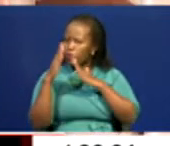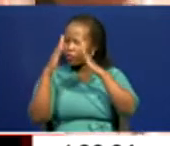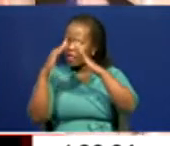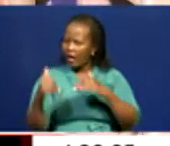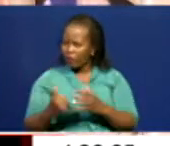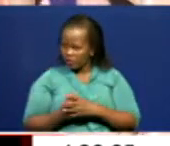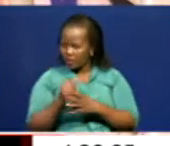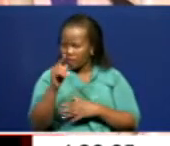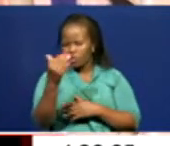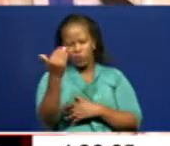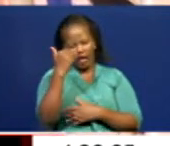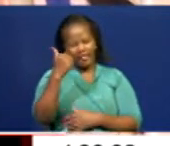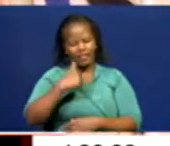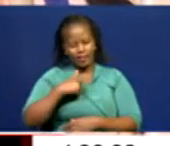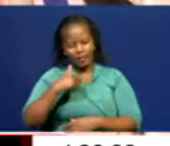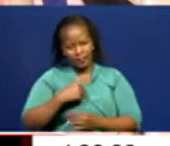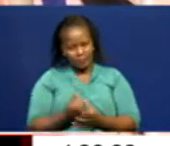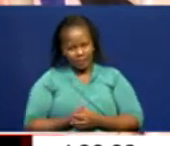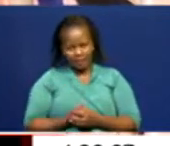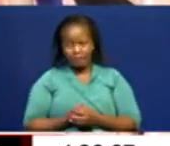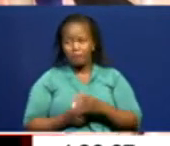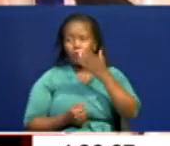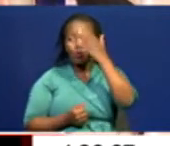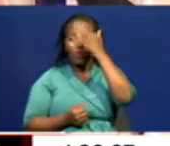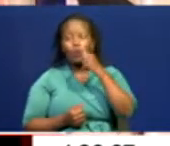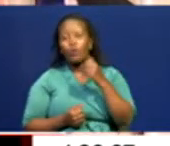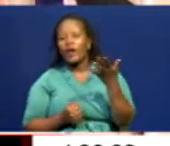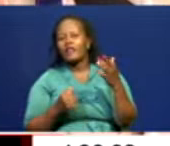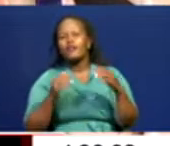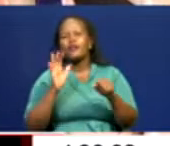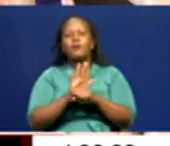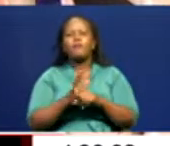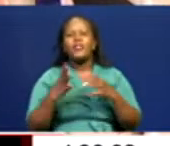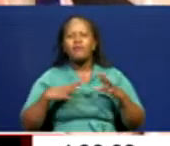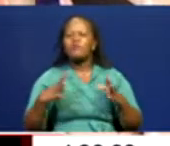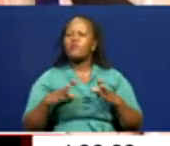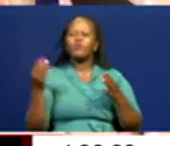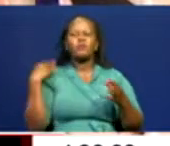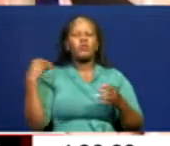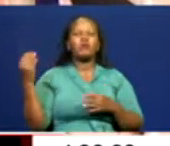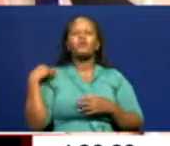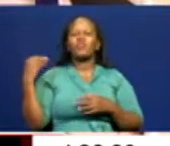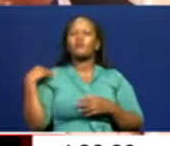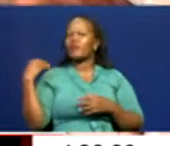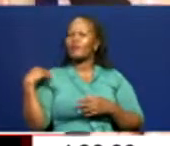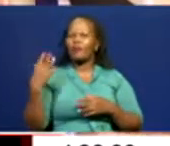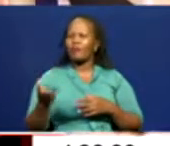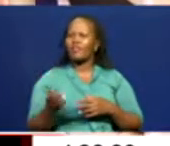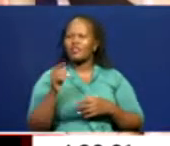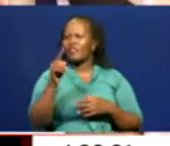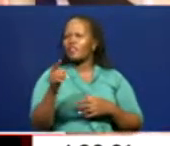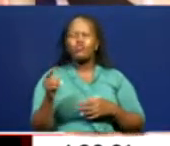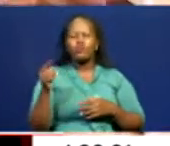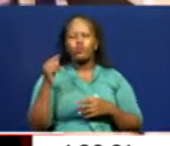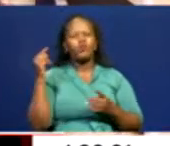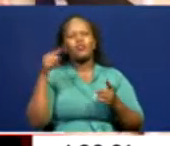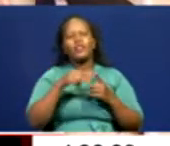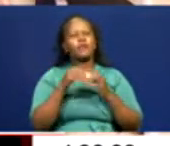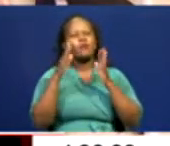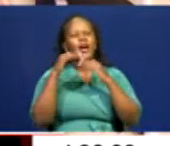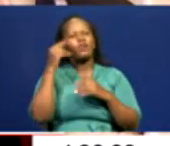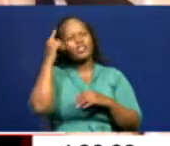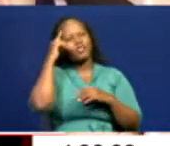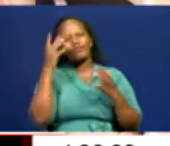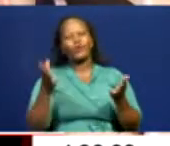Eh? Si ndio? Kwa sababu watu wengi wananisumbua na niambia, wewe uko na haja gani? Hii manyumba unatusumbua naye, nani